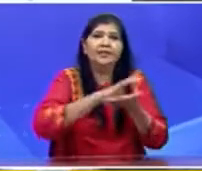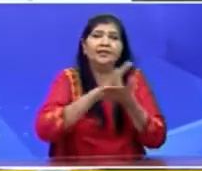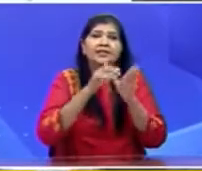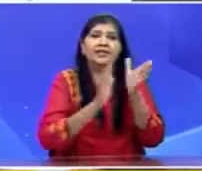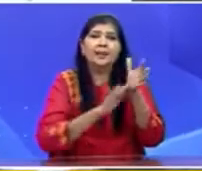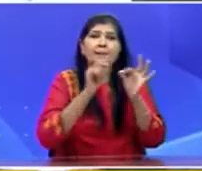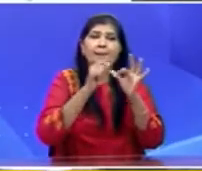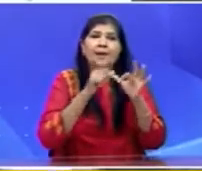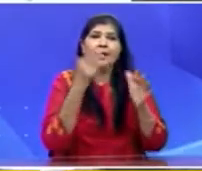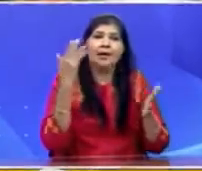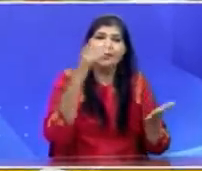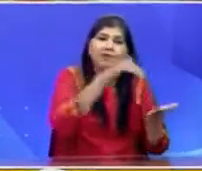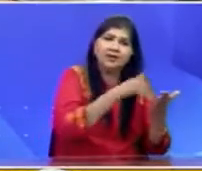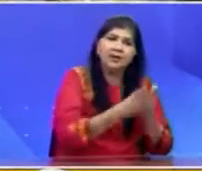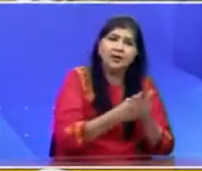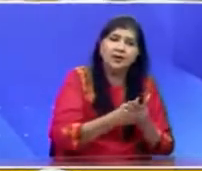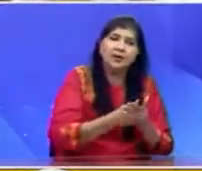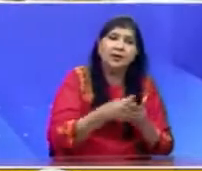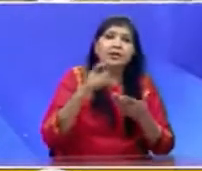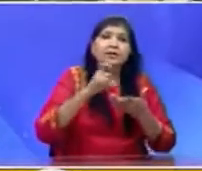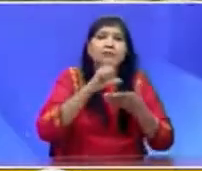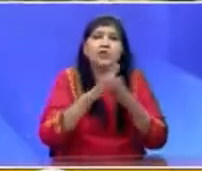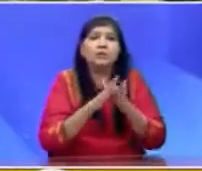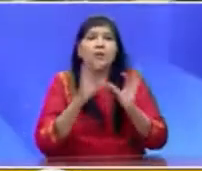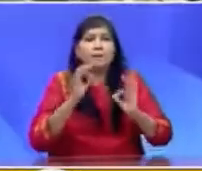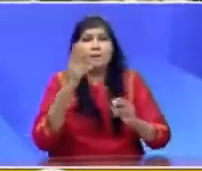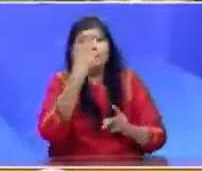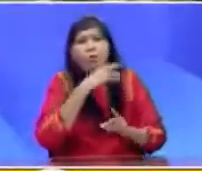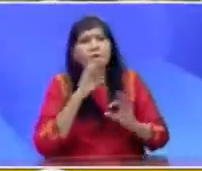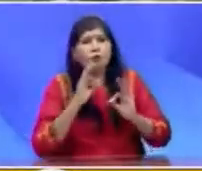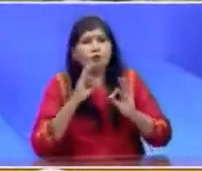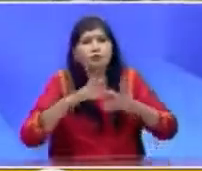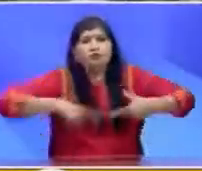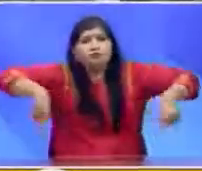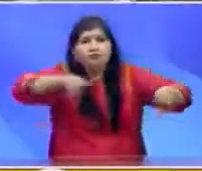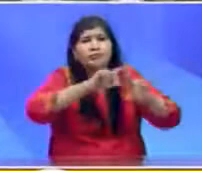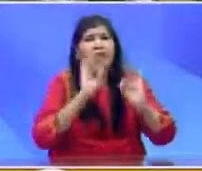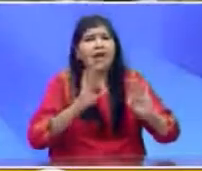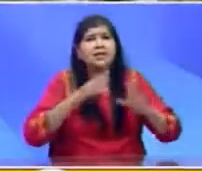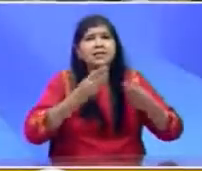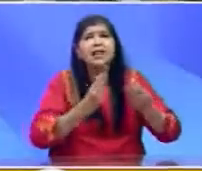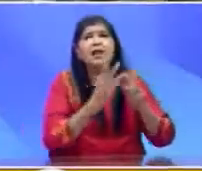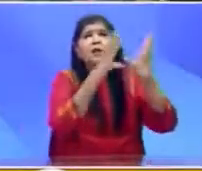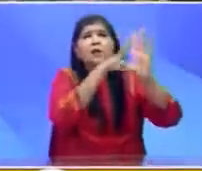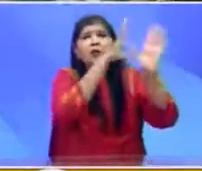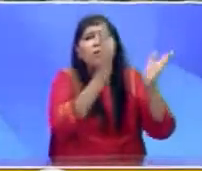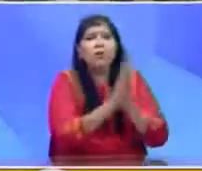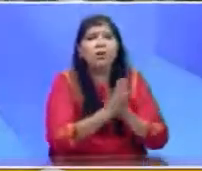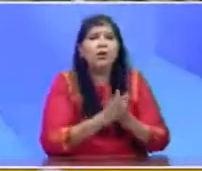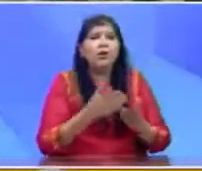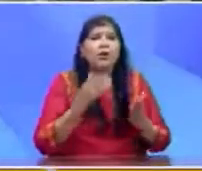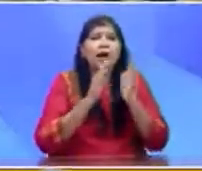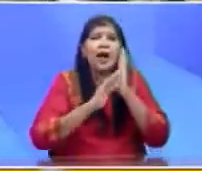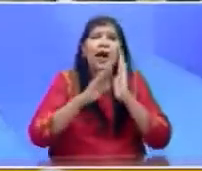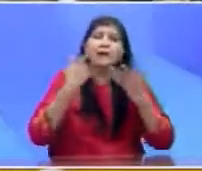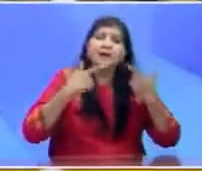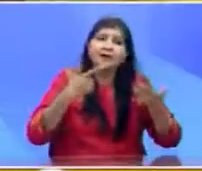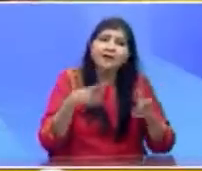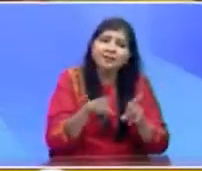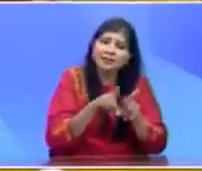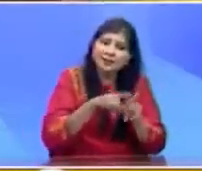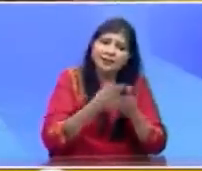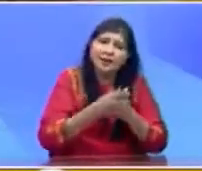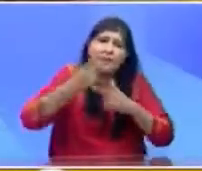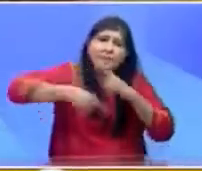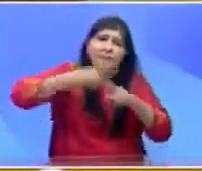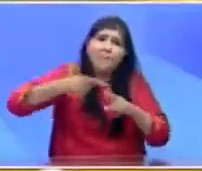हैं। चंबा तो इतना खूबसूरत है कि यहाँ के लोक गीतों में बार